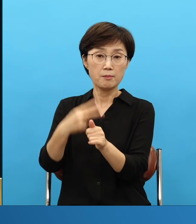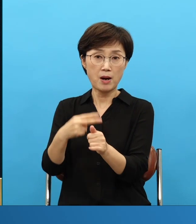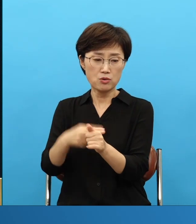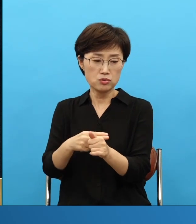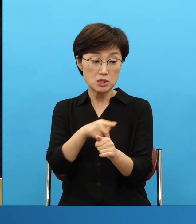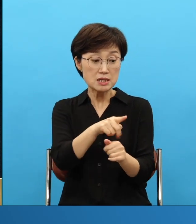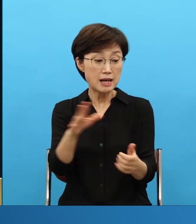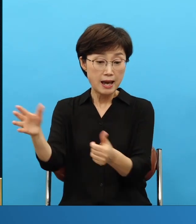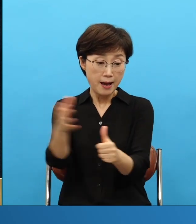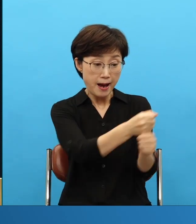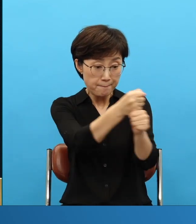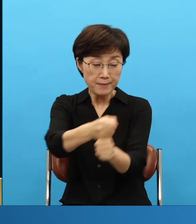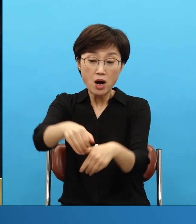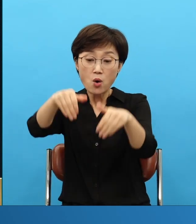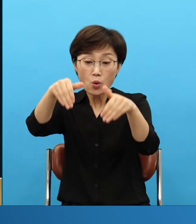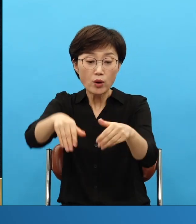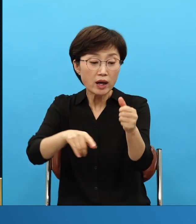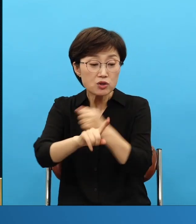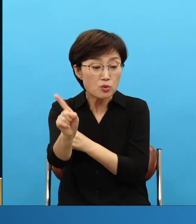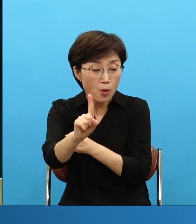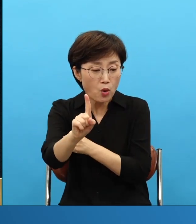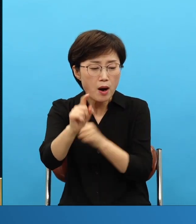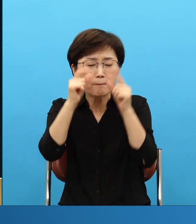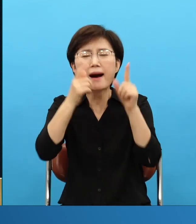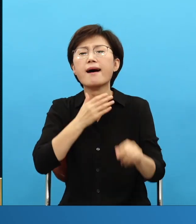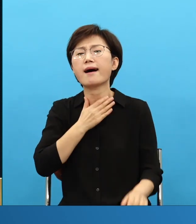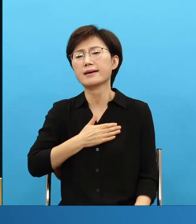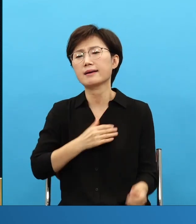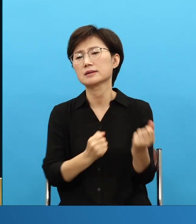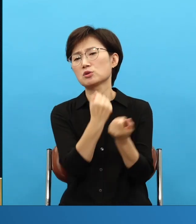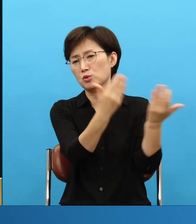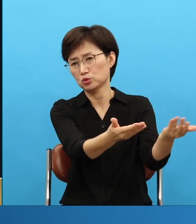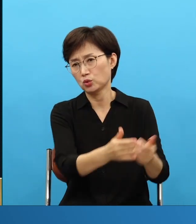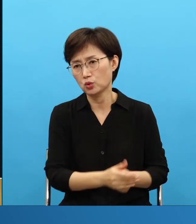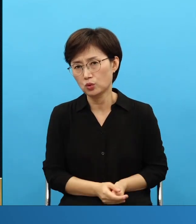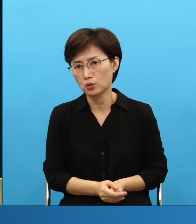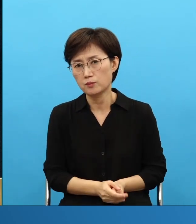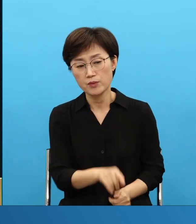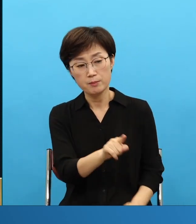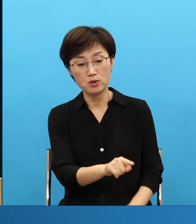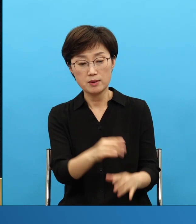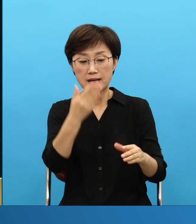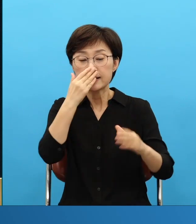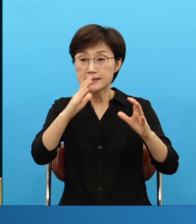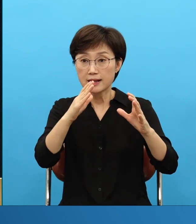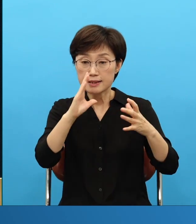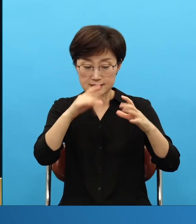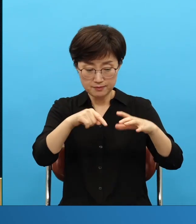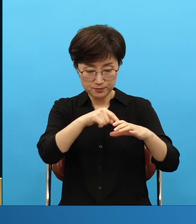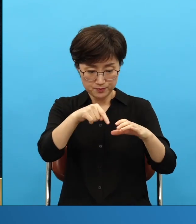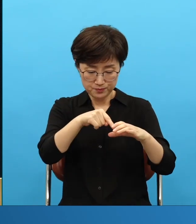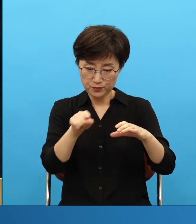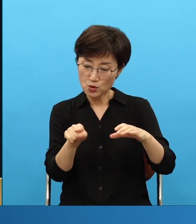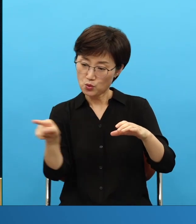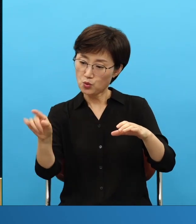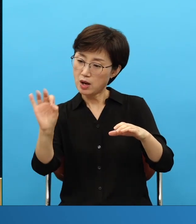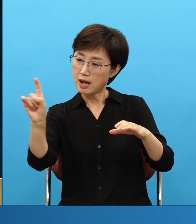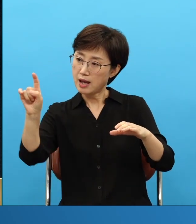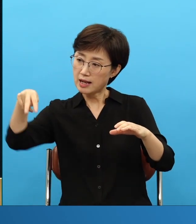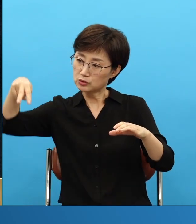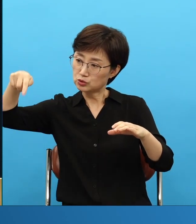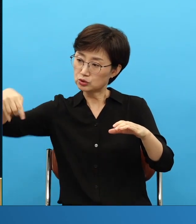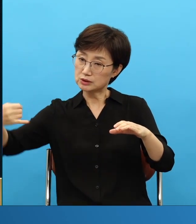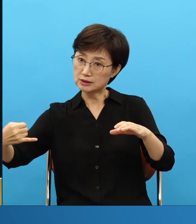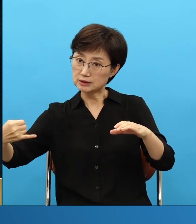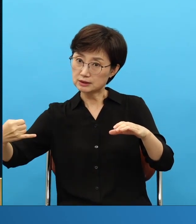your children are taken as slaves? That's what Paul is speaking about here. 저 위에는 아수르, Above them, they have Assyria to their north,